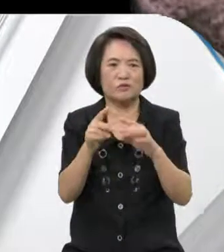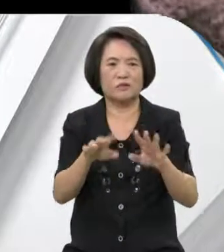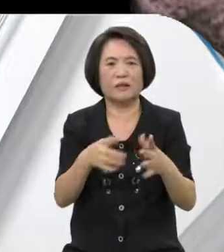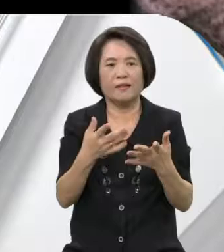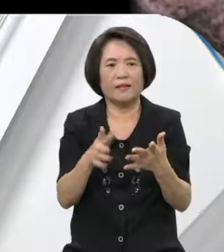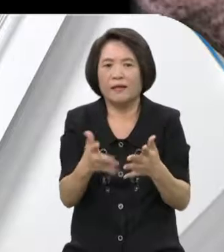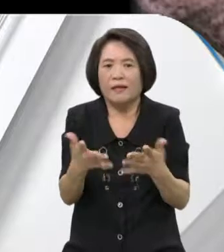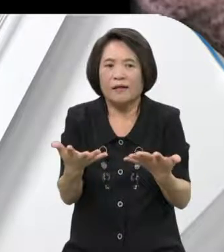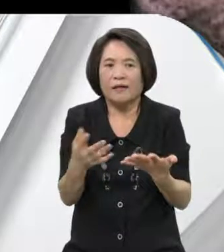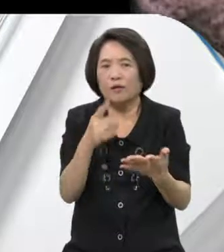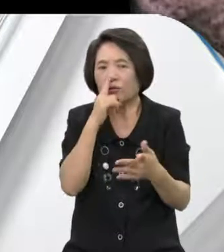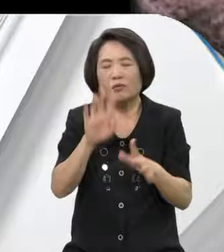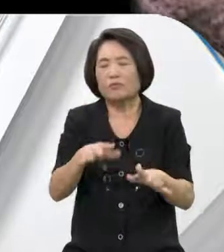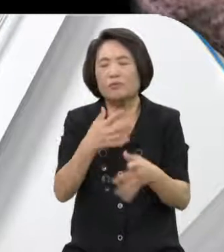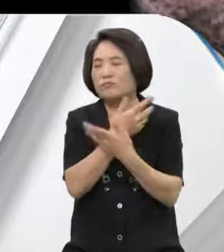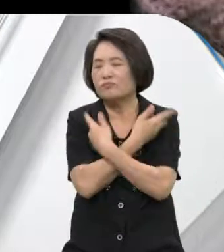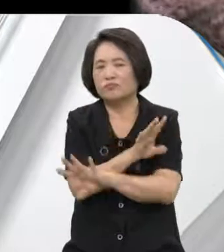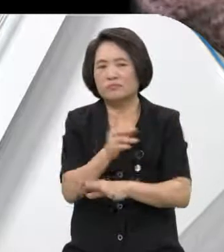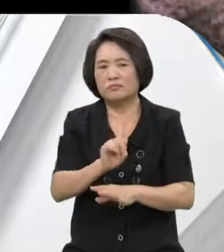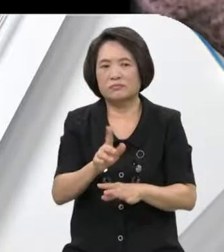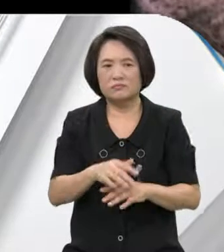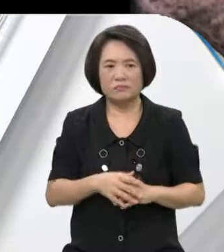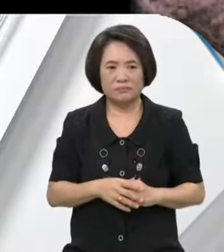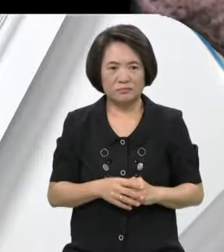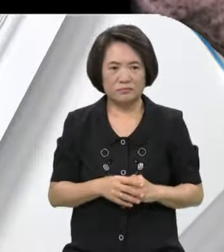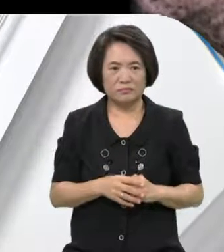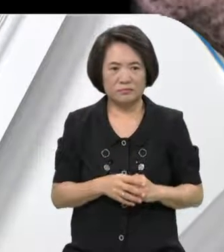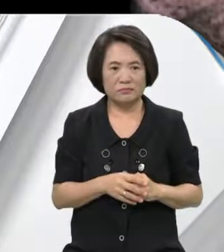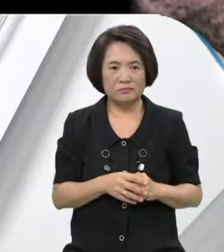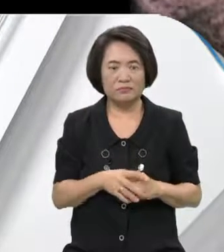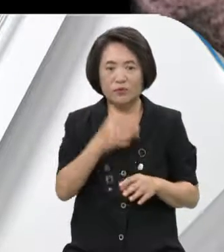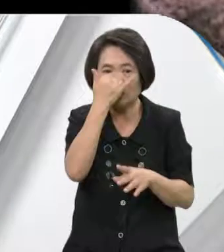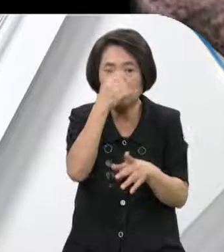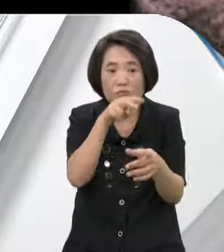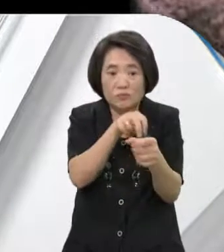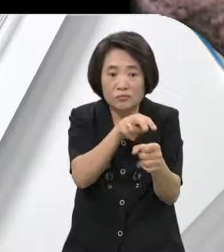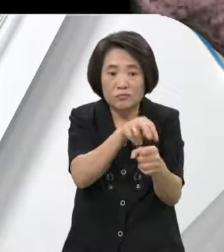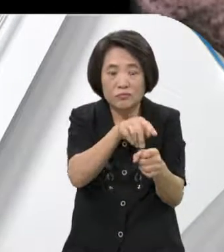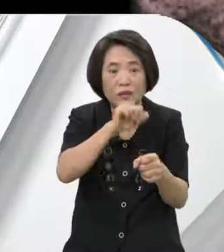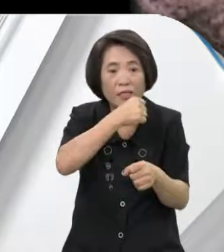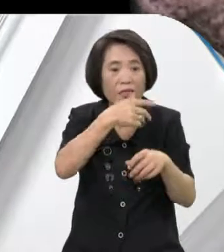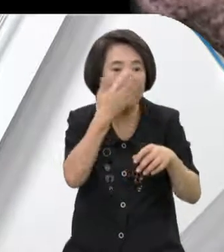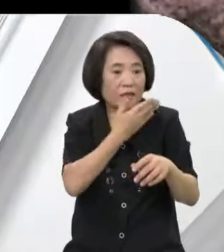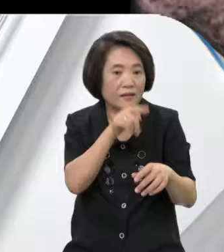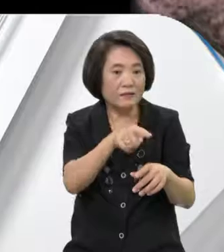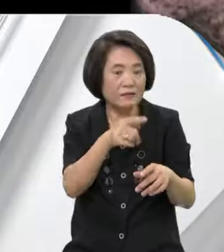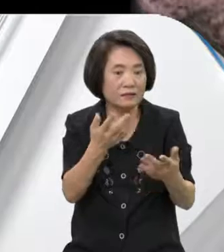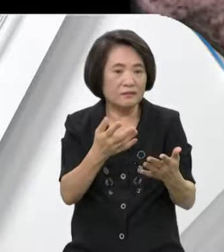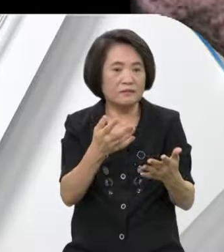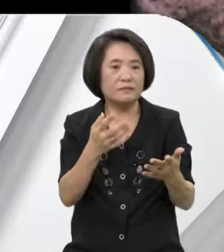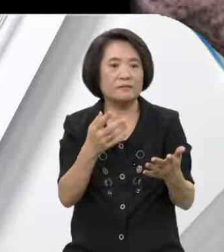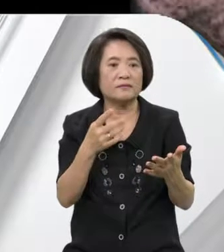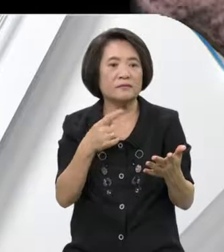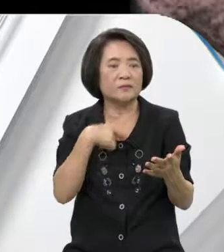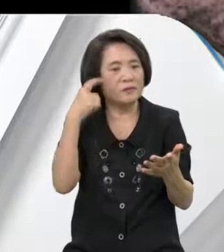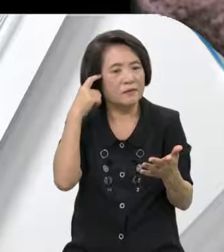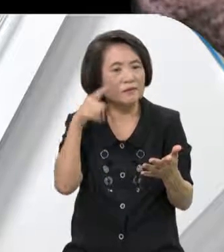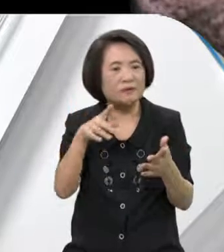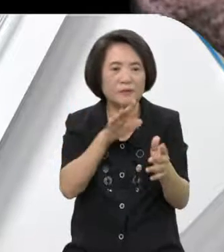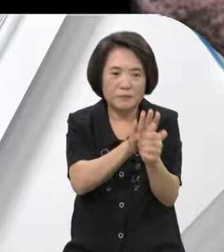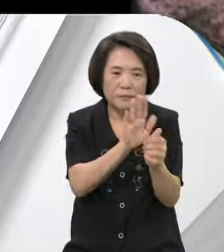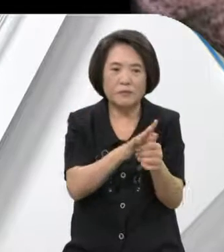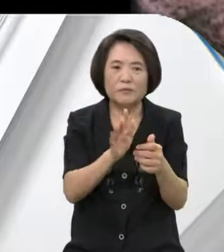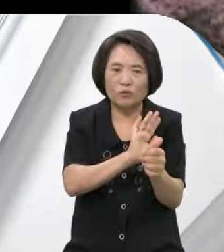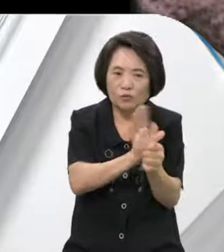哈，那两回事了哈。针对了血猪了点，已经等于做到